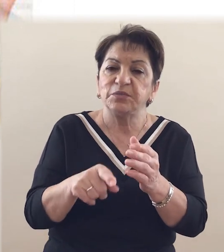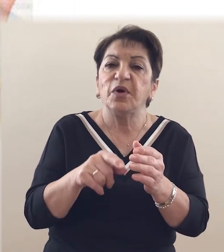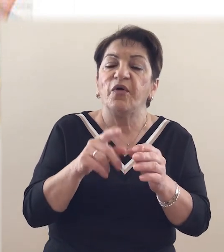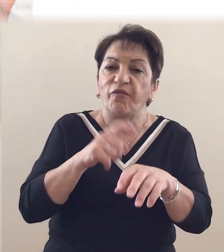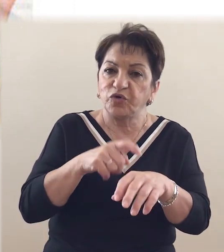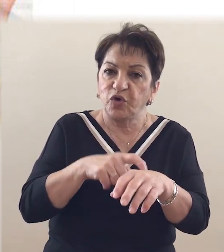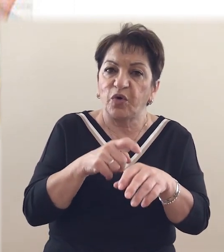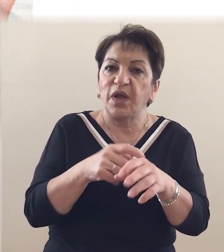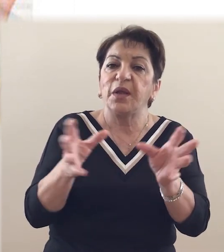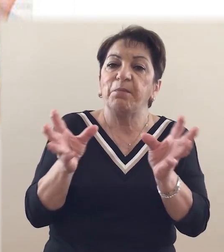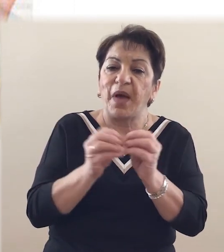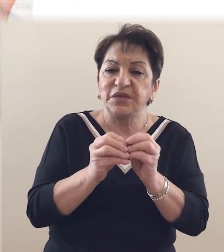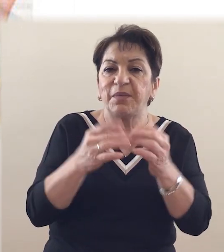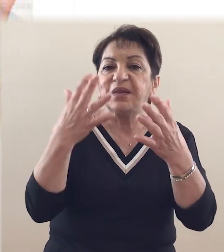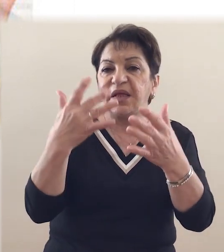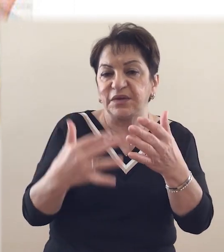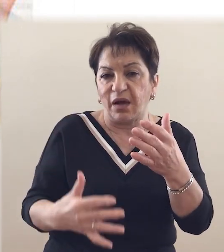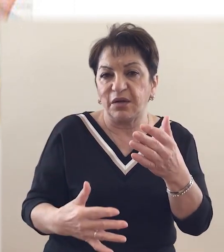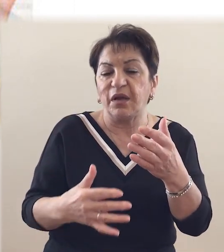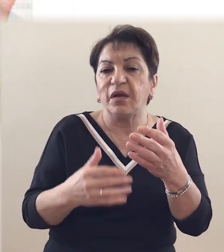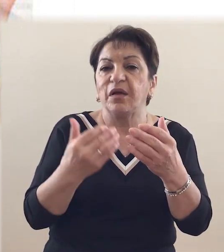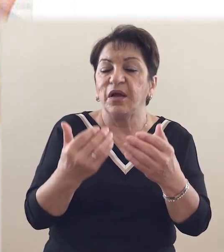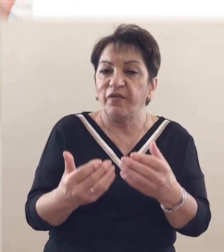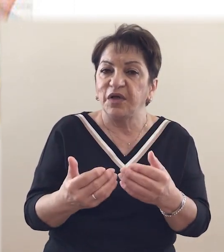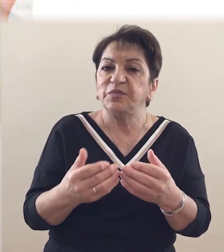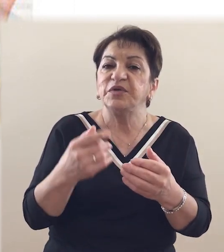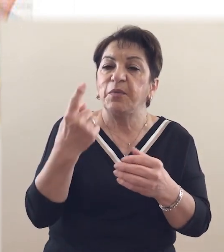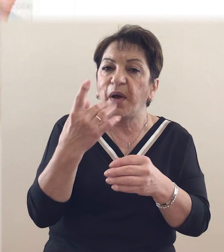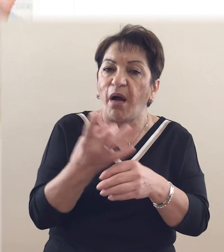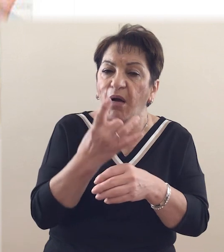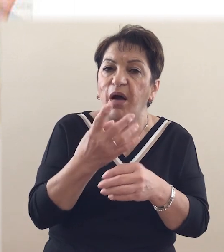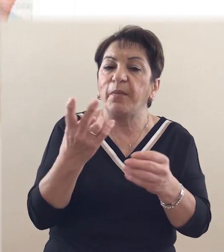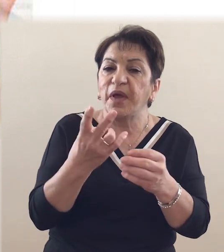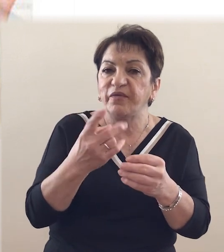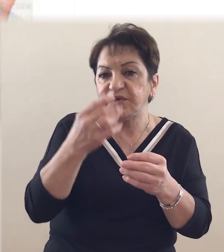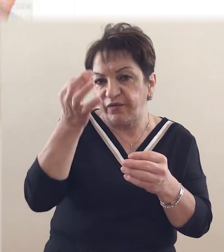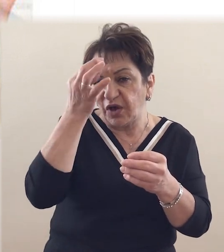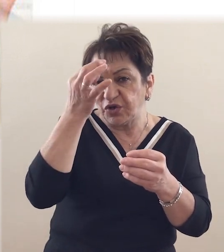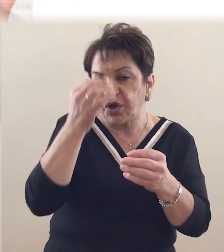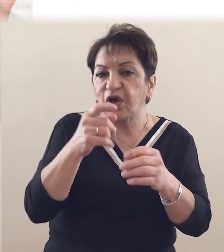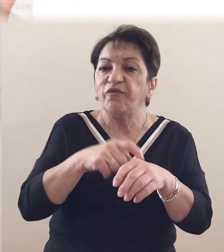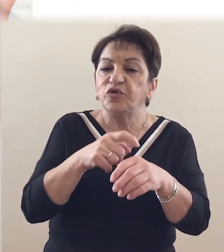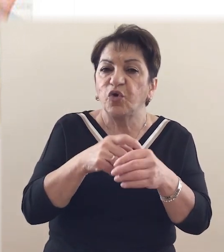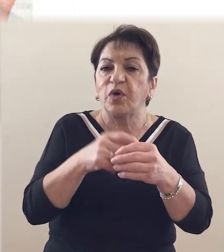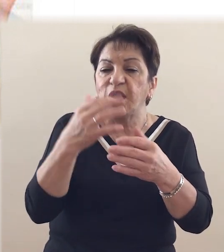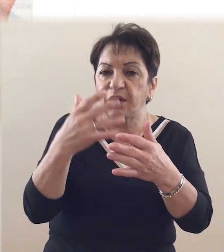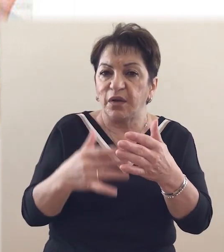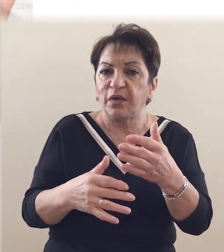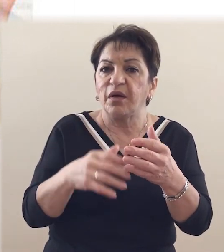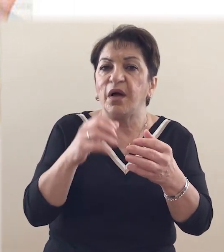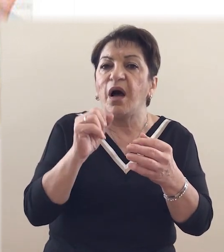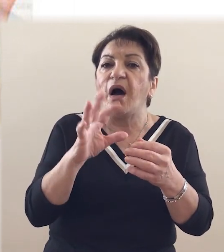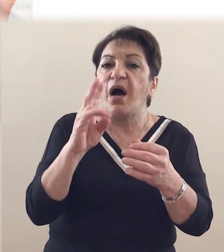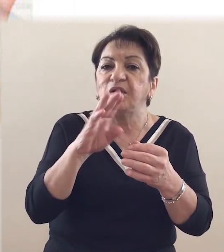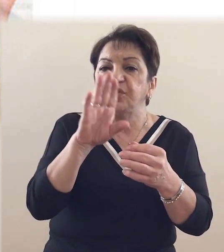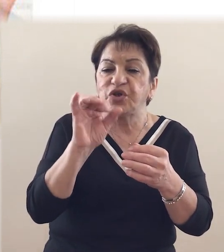ոսկրերի միացման տեսակները։ Եվ այսպես, եւս մեկ անգամ վերհիշենք ոսկրերի միացման տեսակները, դրանք են